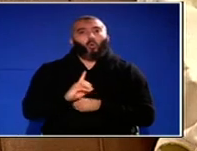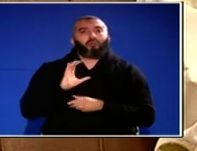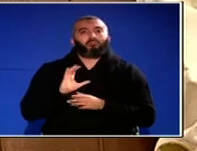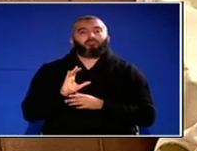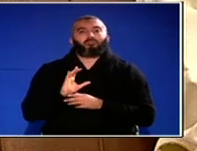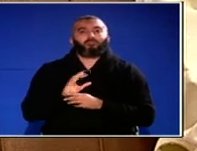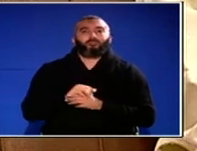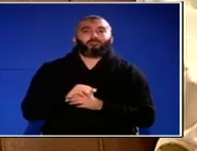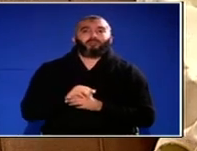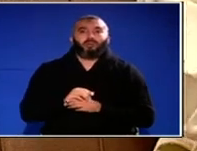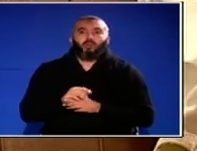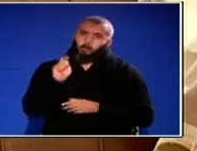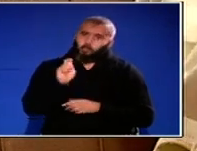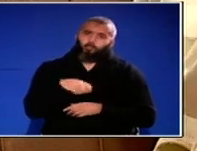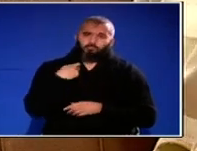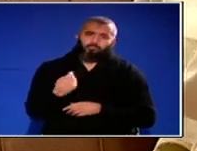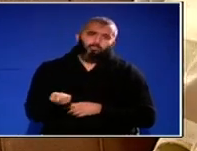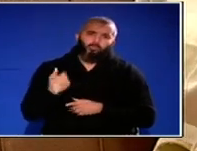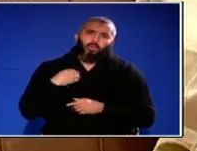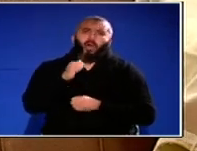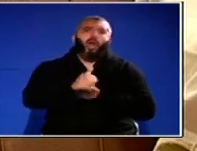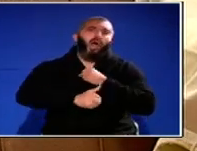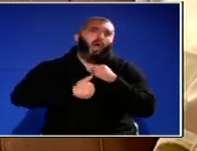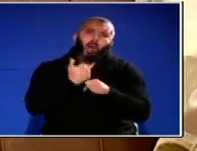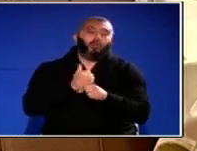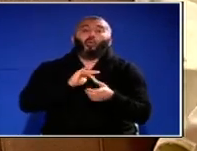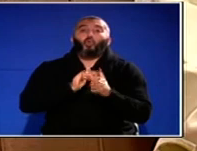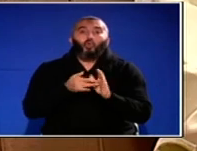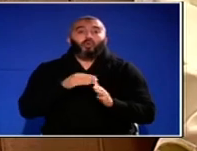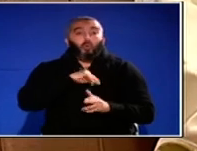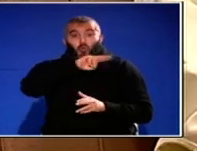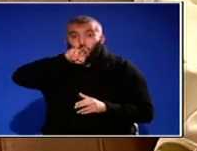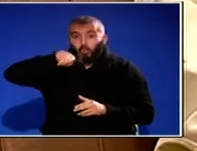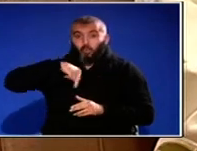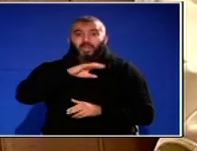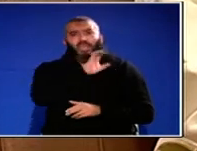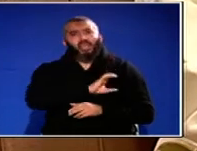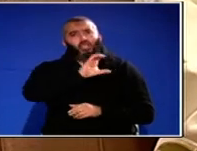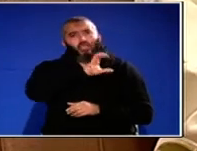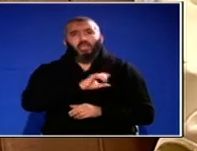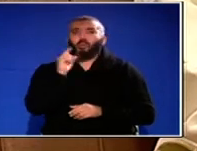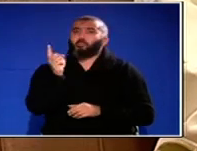السنة كلها، ولكن هذه الأشهر متميزة،